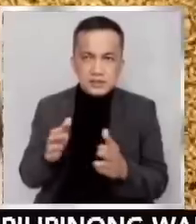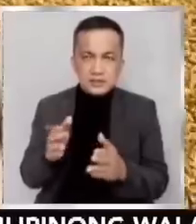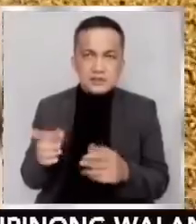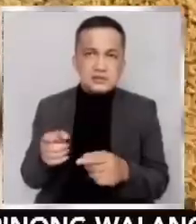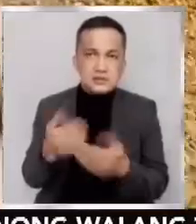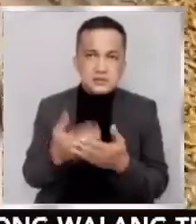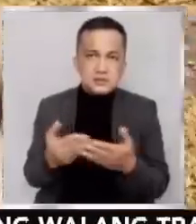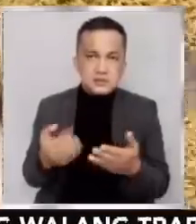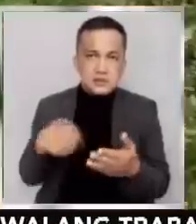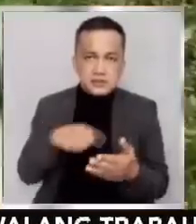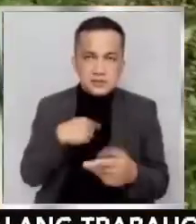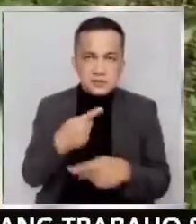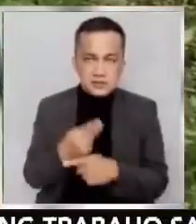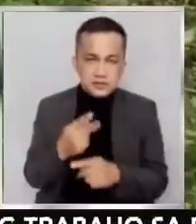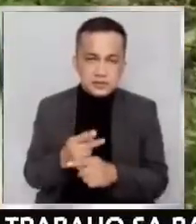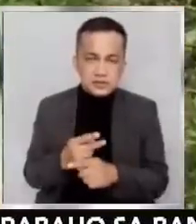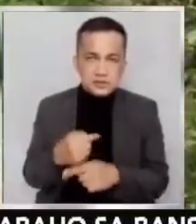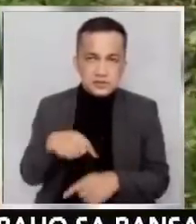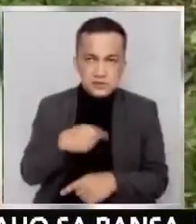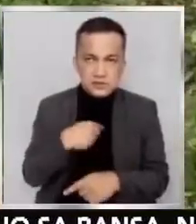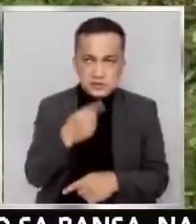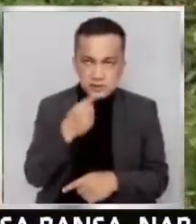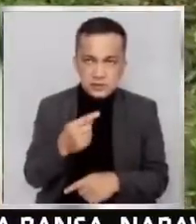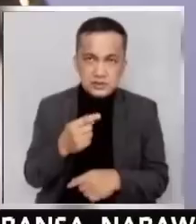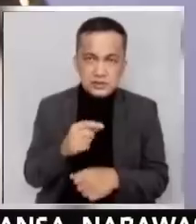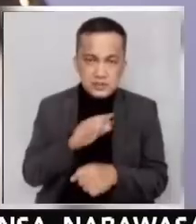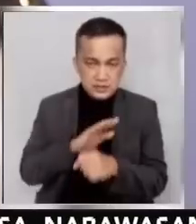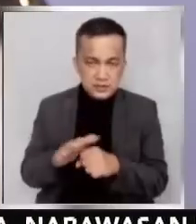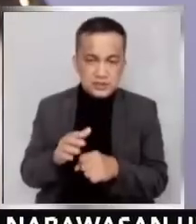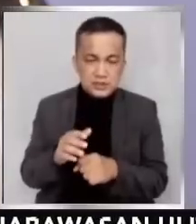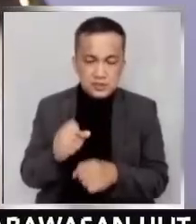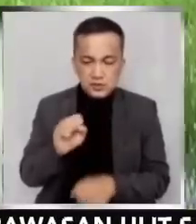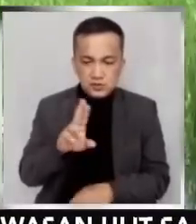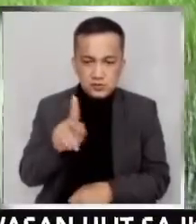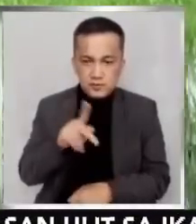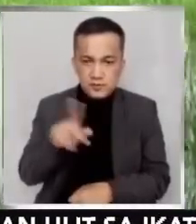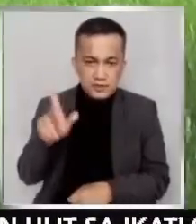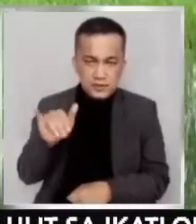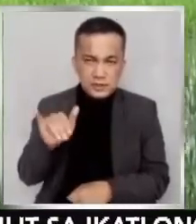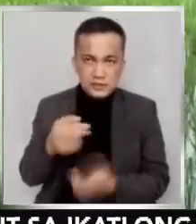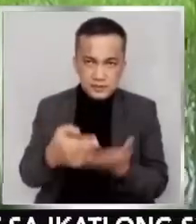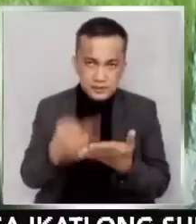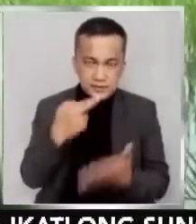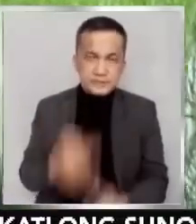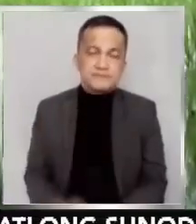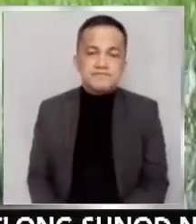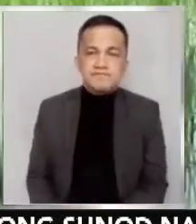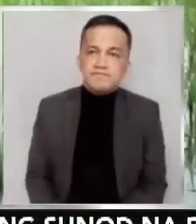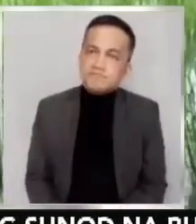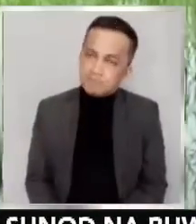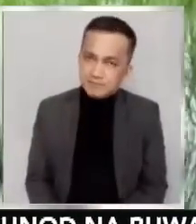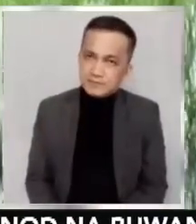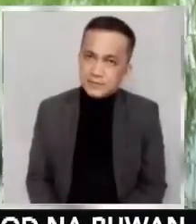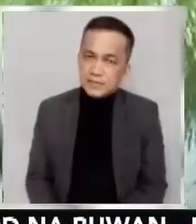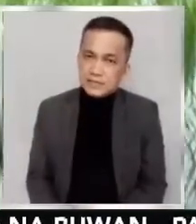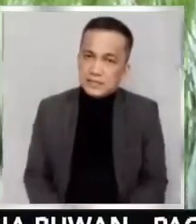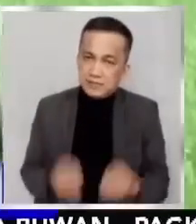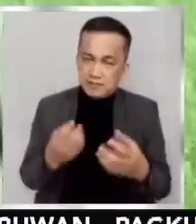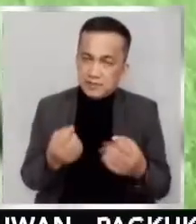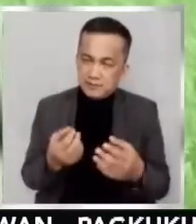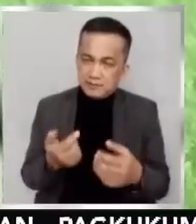naman, masasabi natin sapat ang supply ng bigas. Pero marami pang kailangang gawin. Sa huling